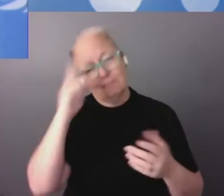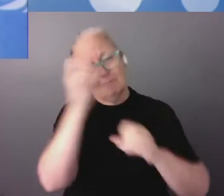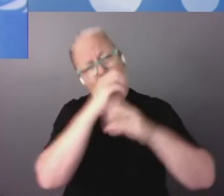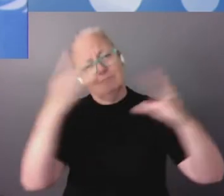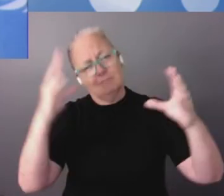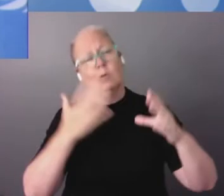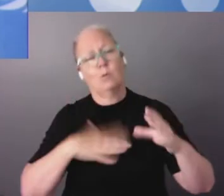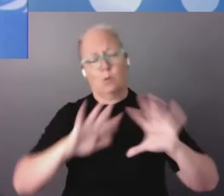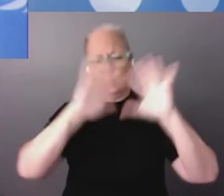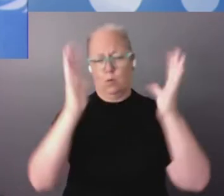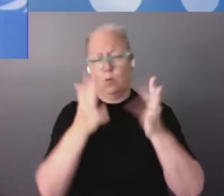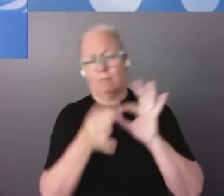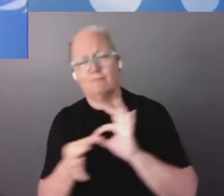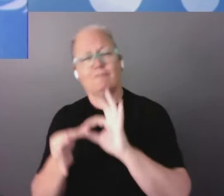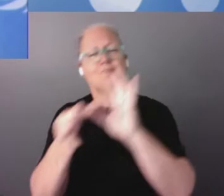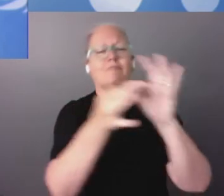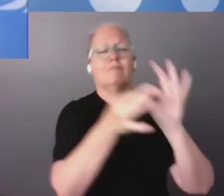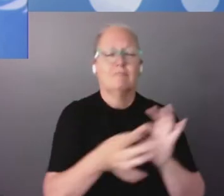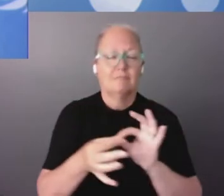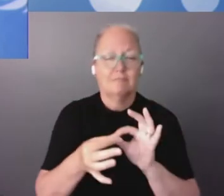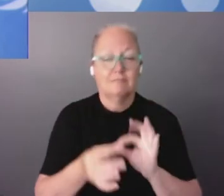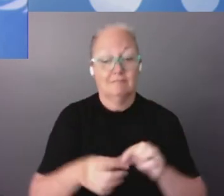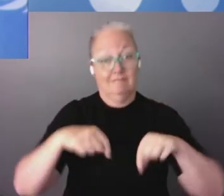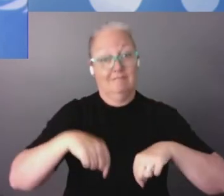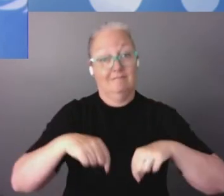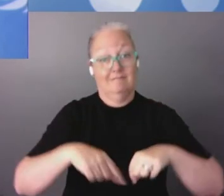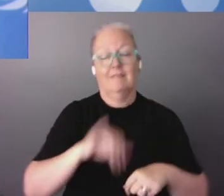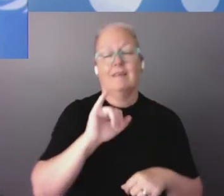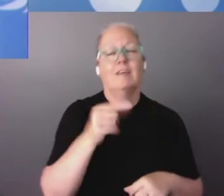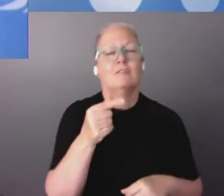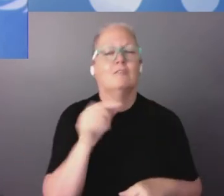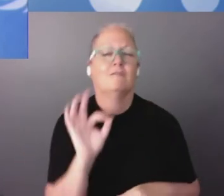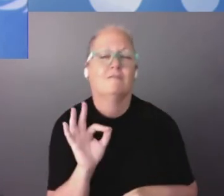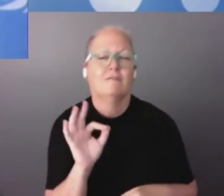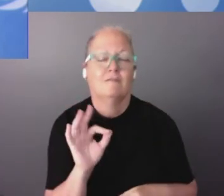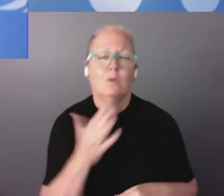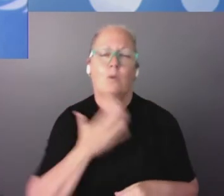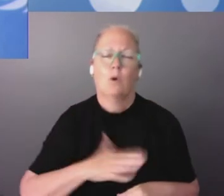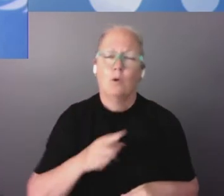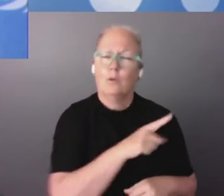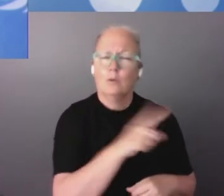anniversaire de la participation polonaise dans les télécoms.